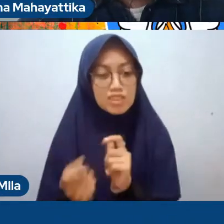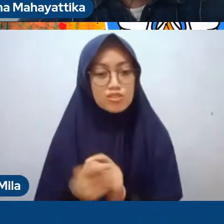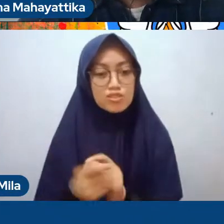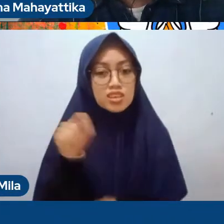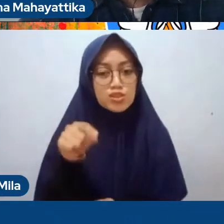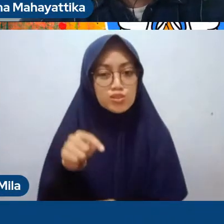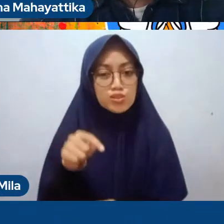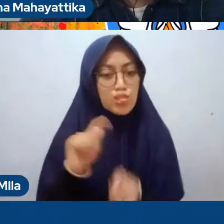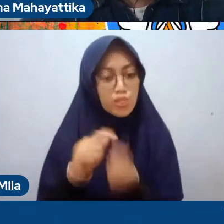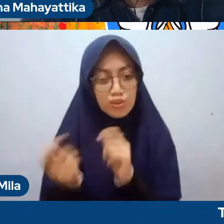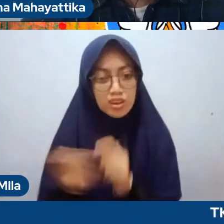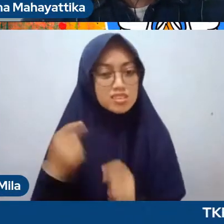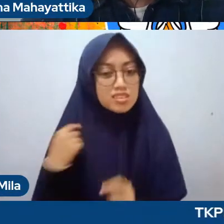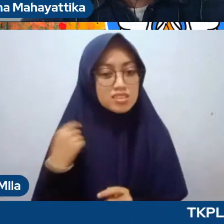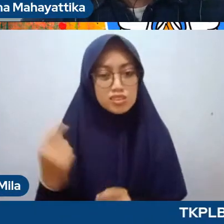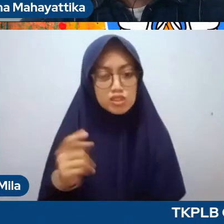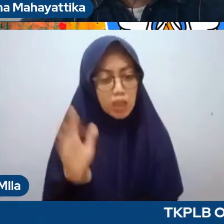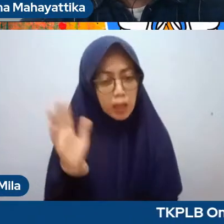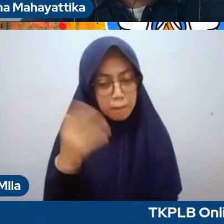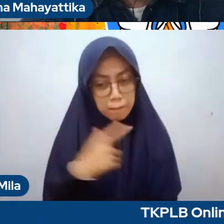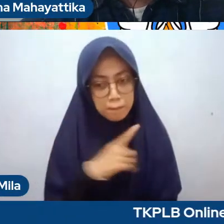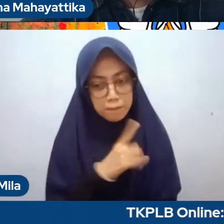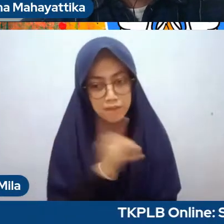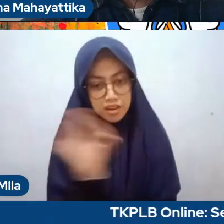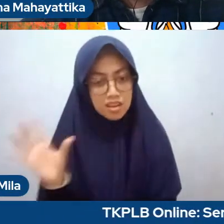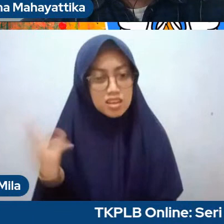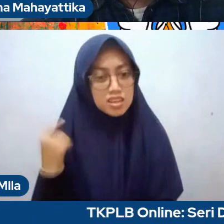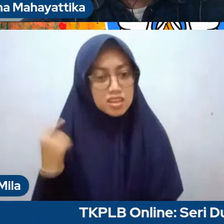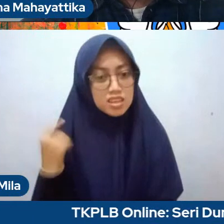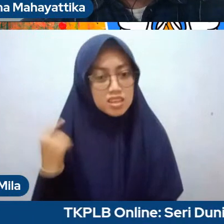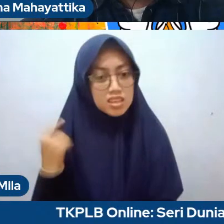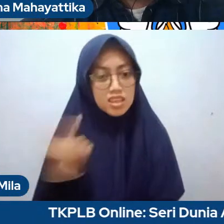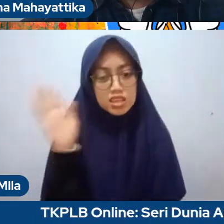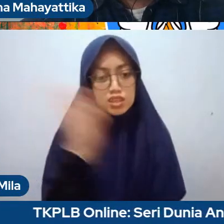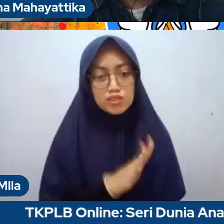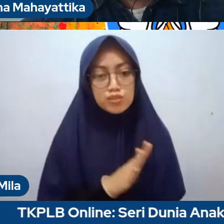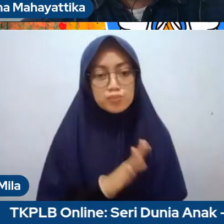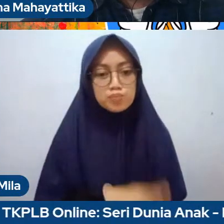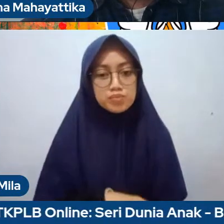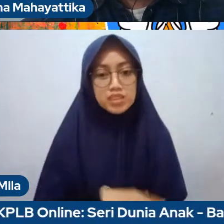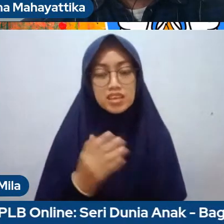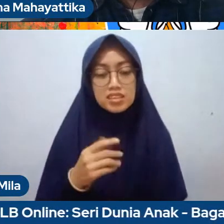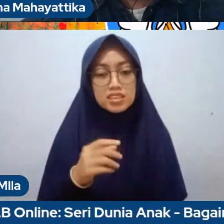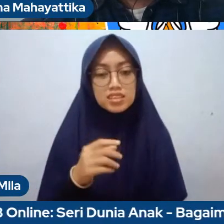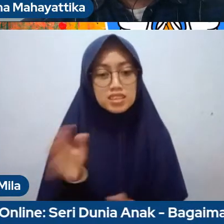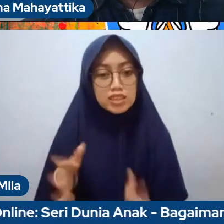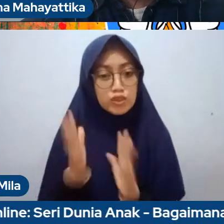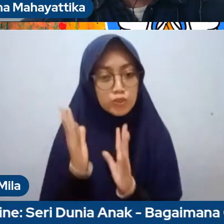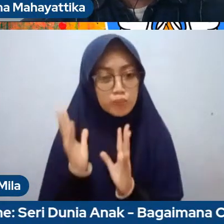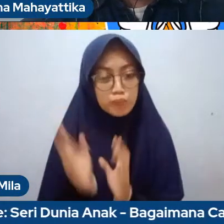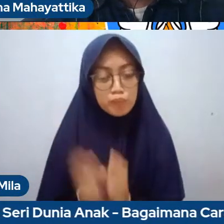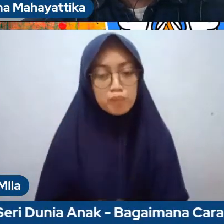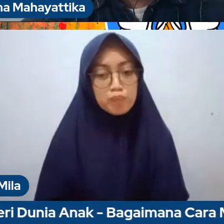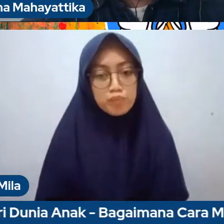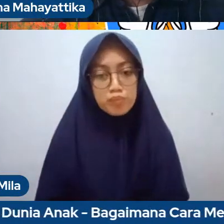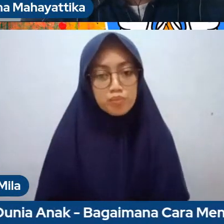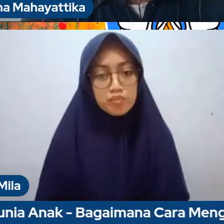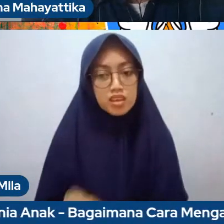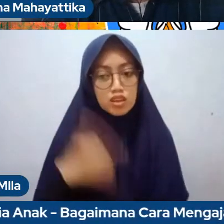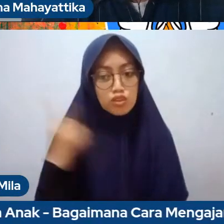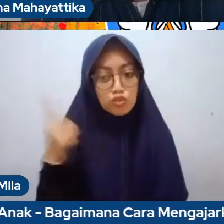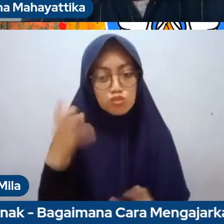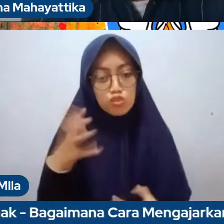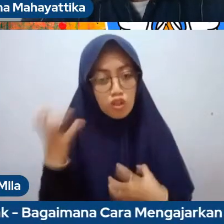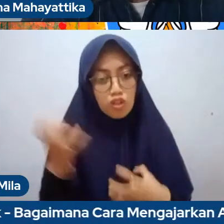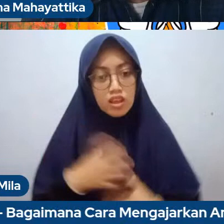Bu. Selama kita masih hidup itu pasti akan terus harus mengelola dan mengendalikan emosi. Jadi penting sekali buat